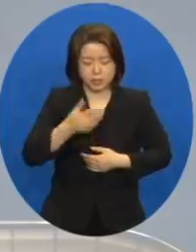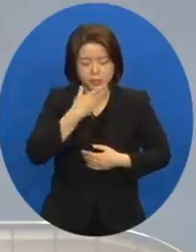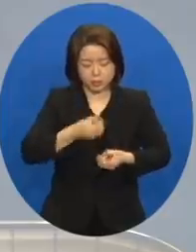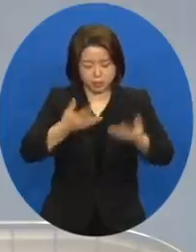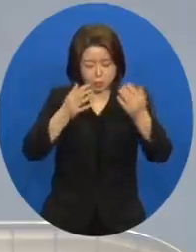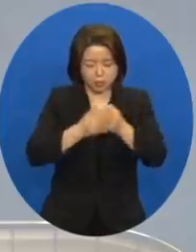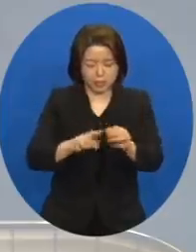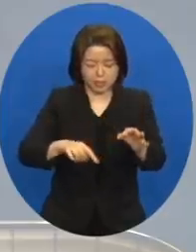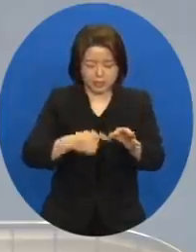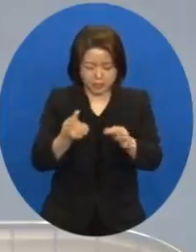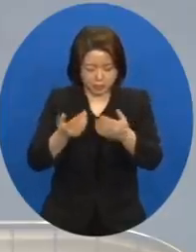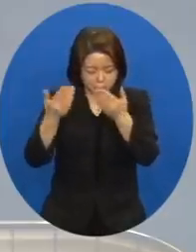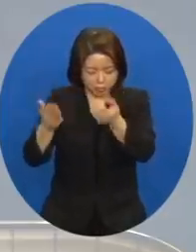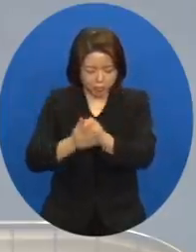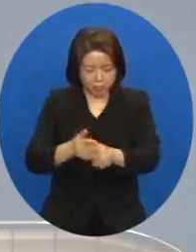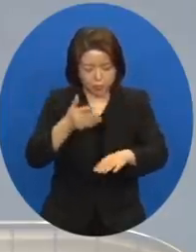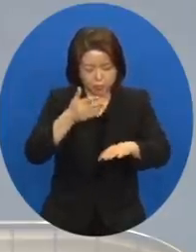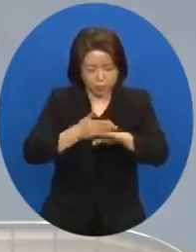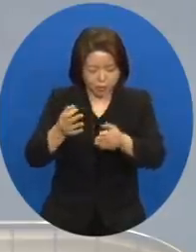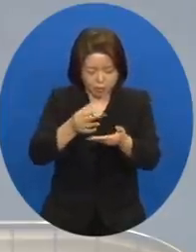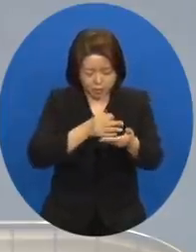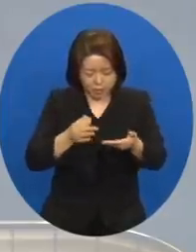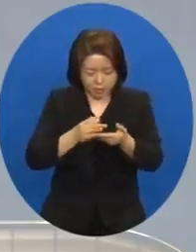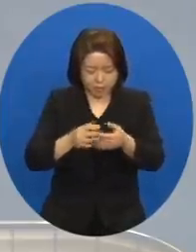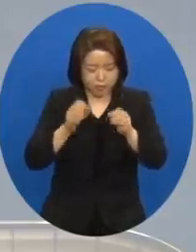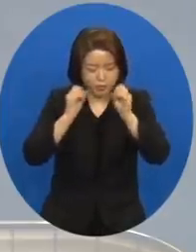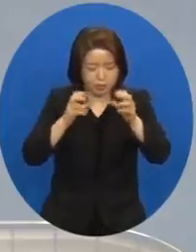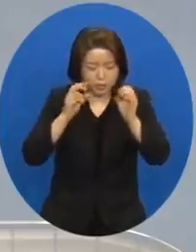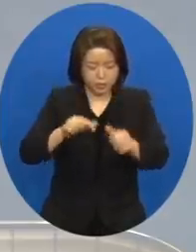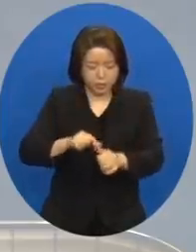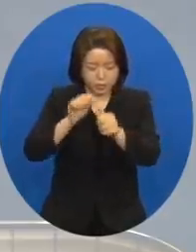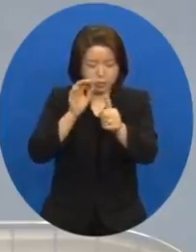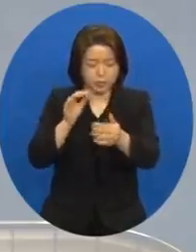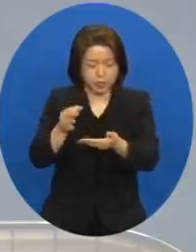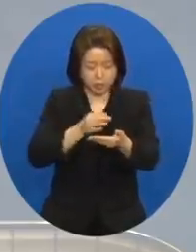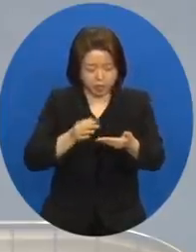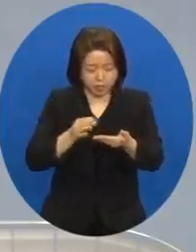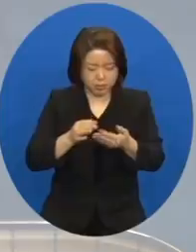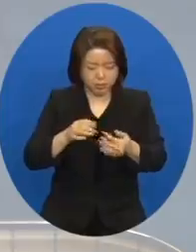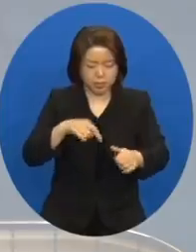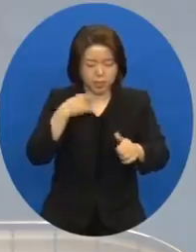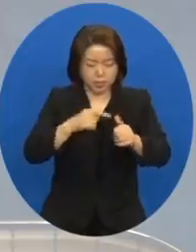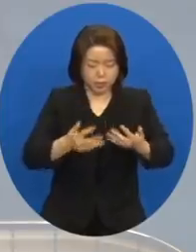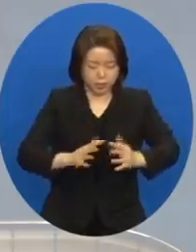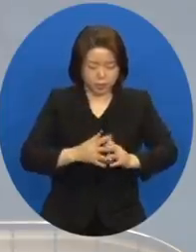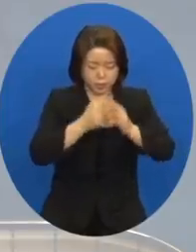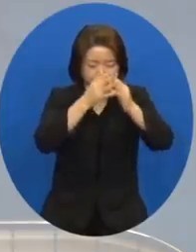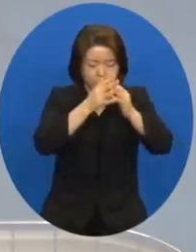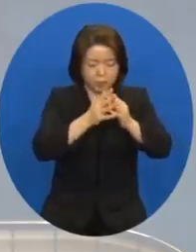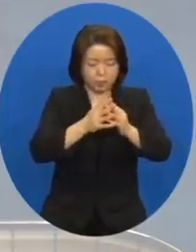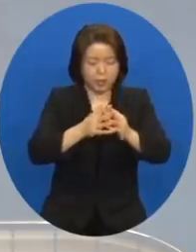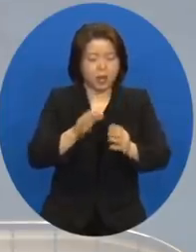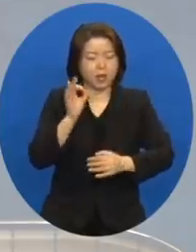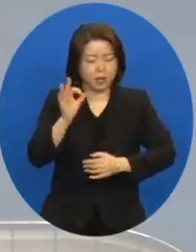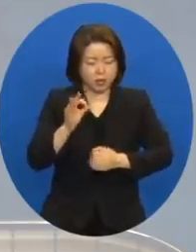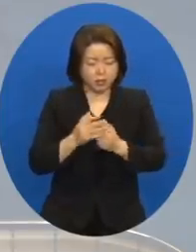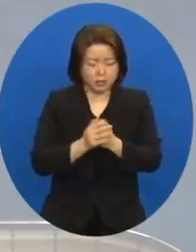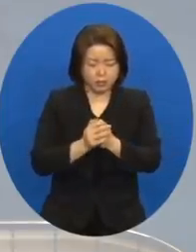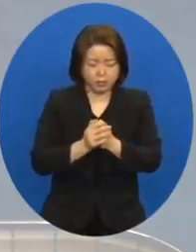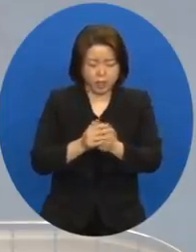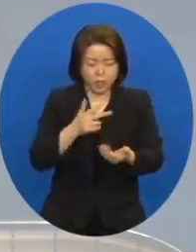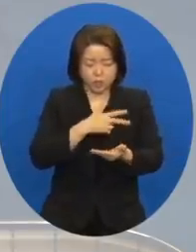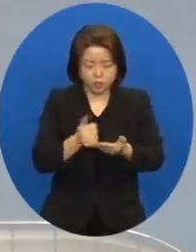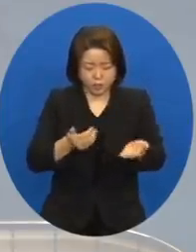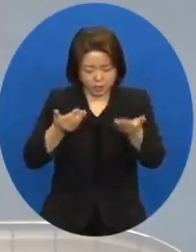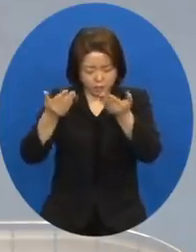드리고 감사 운검 선교와 구제 헌금 교육관을 건축을 위한 건축 원금을 주님께 봉헌한 애들이 있는